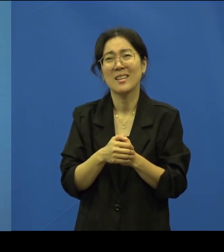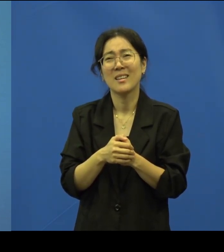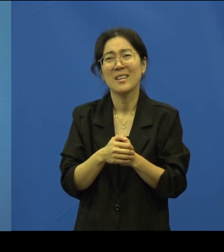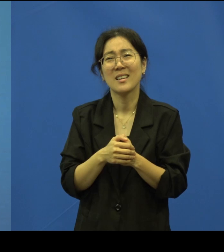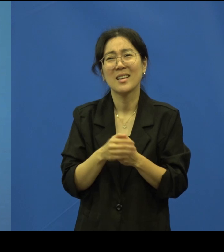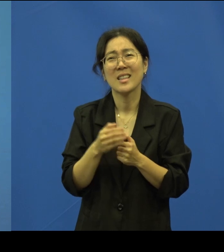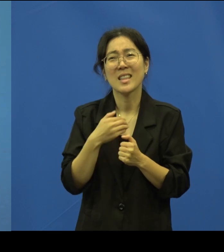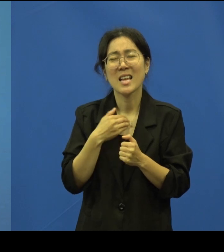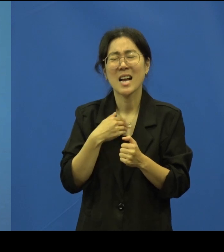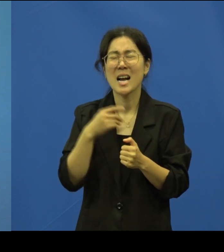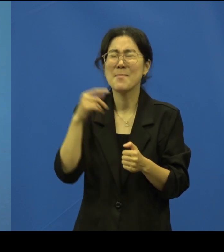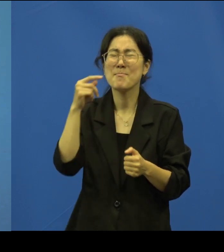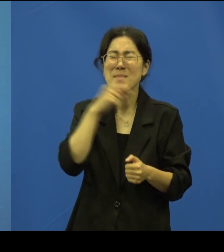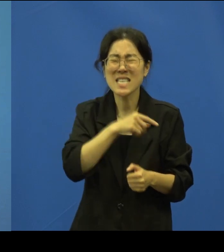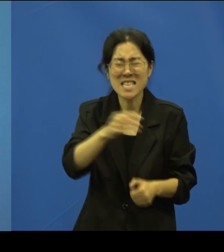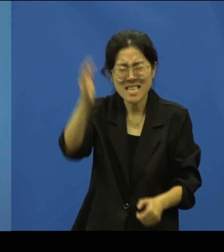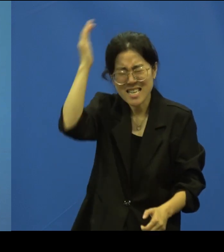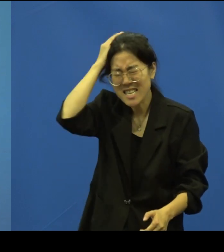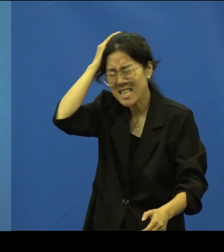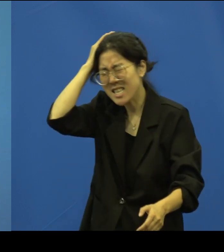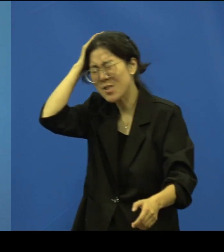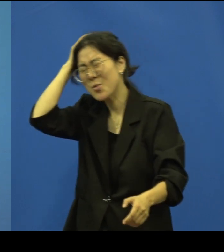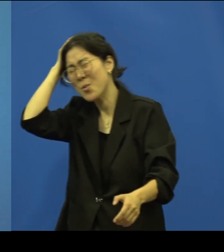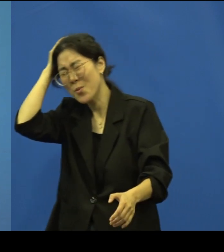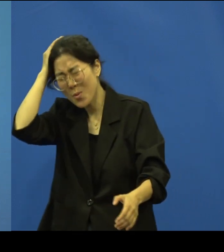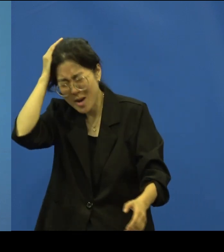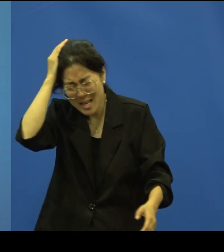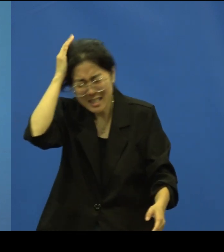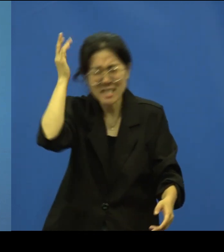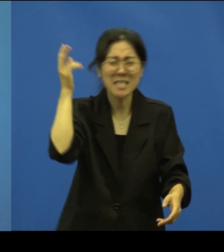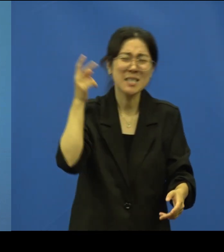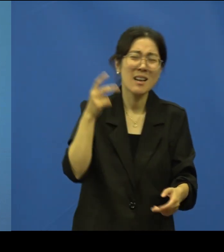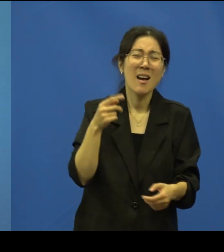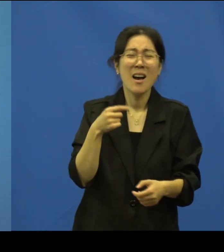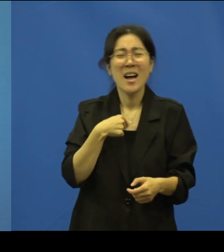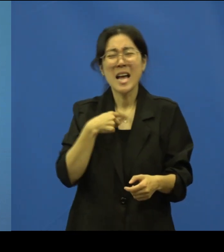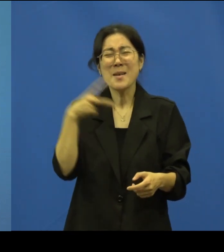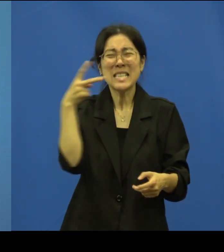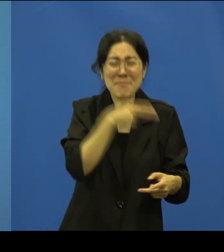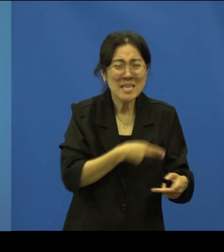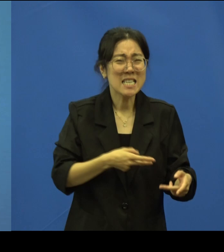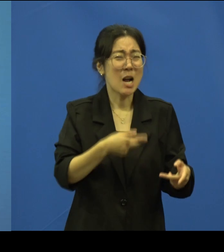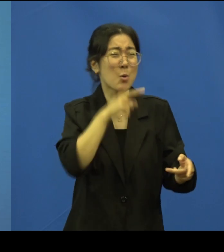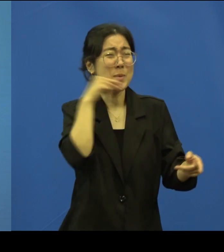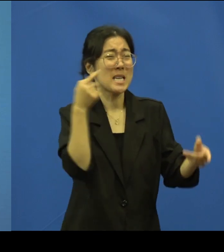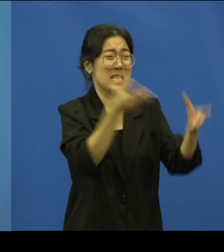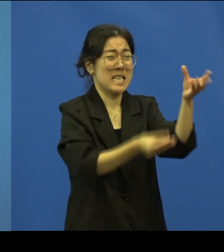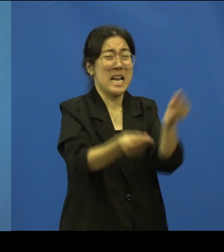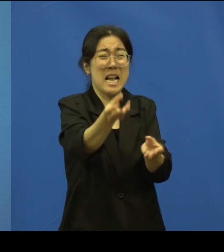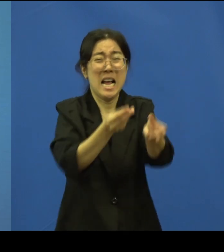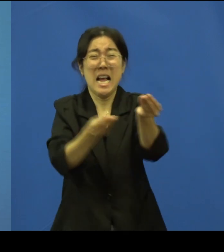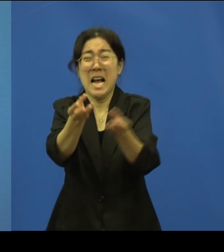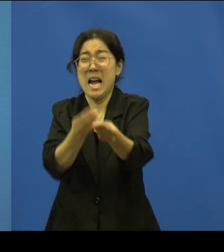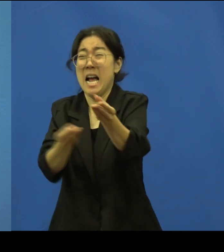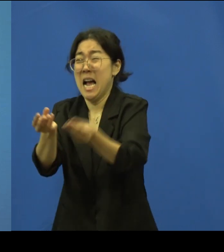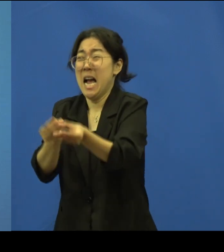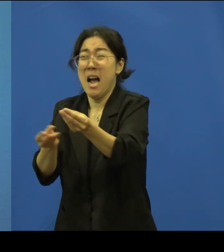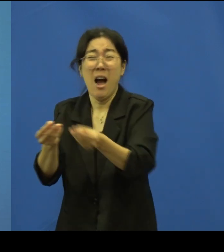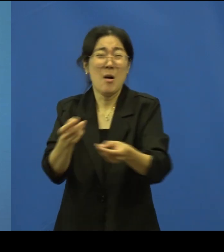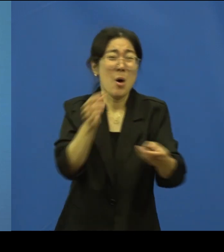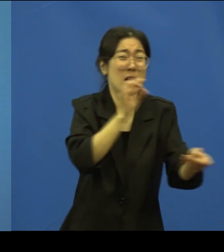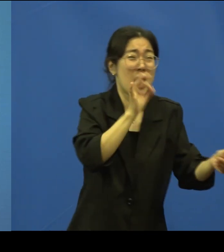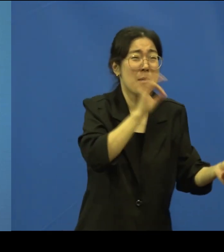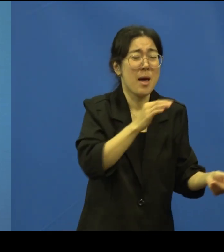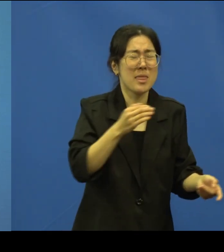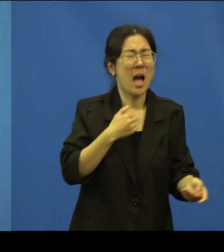생각해보세요. 제가 그 빚을 지고 생각하고 금식하고 막 이랬으면은 뭘 그런 일 하겠어요. 정말